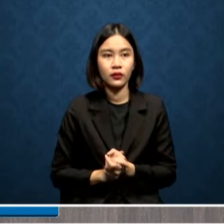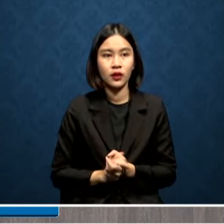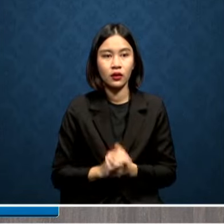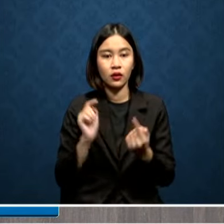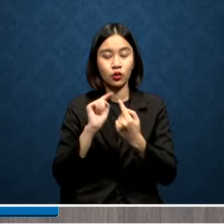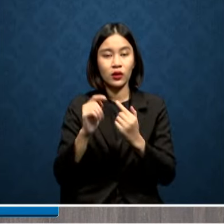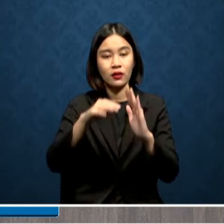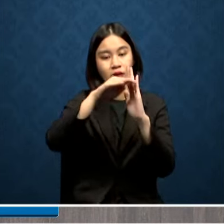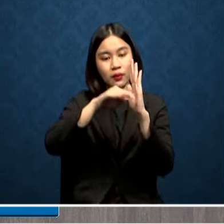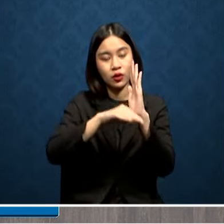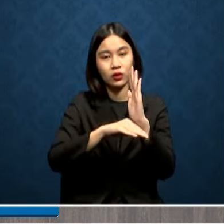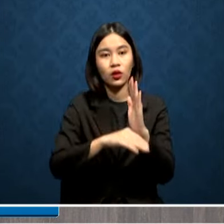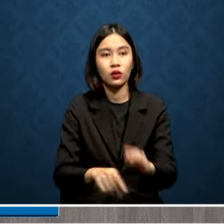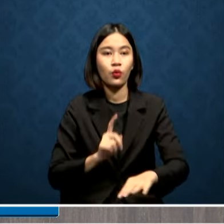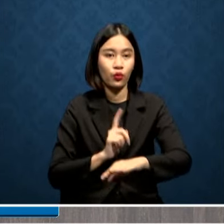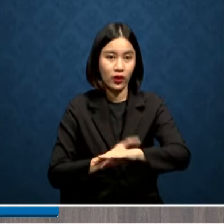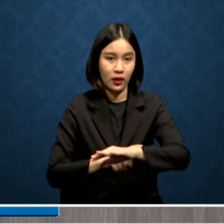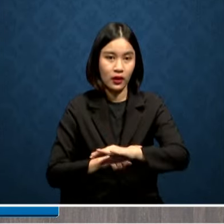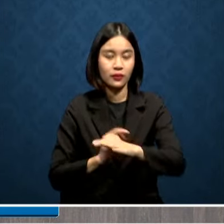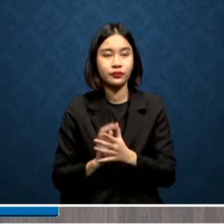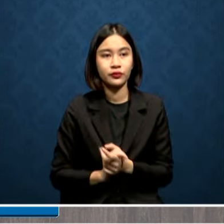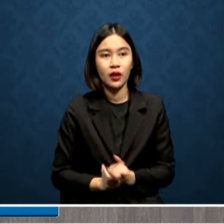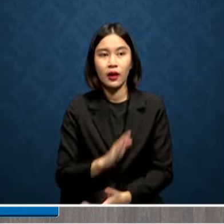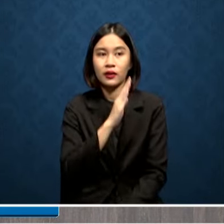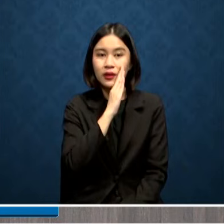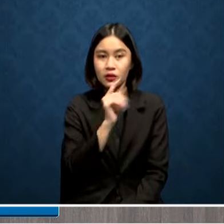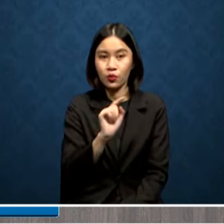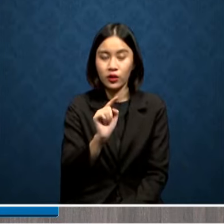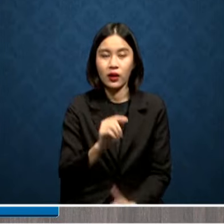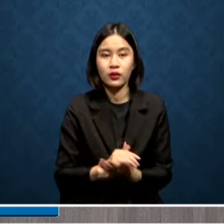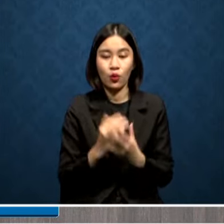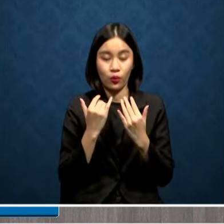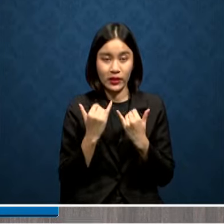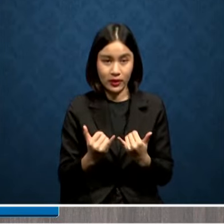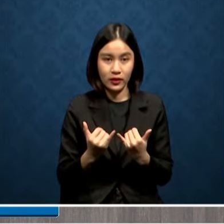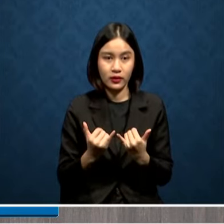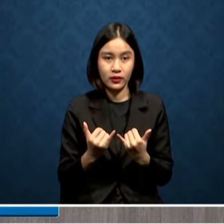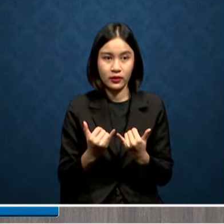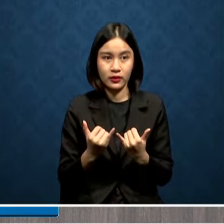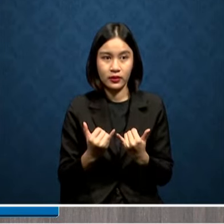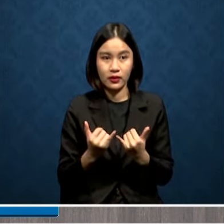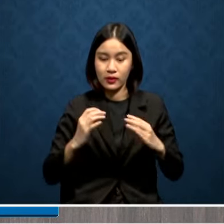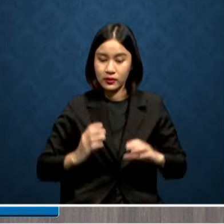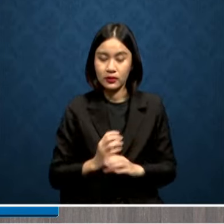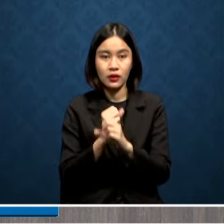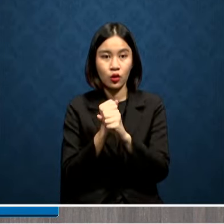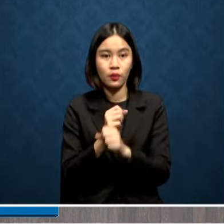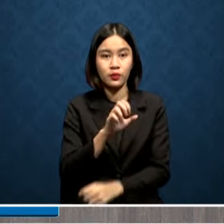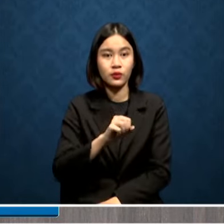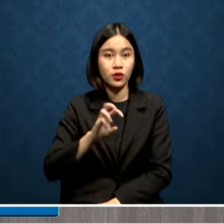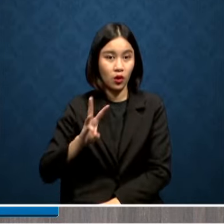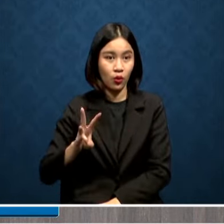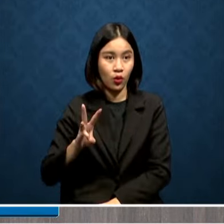กำหนดการเรื่องเวลาท่านประธานครับหากเรื่องนี้วันนี้ลงเอยด้วยวุฒิสภา